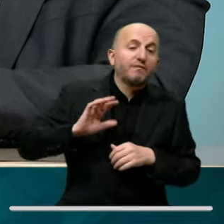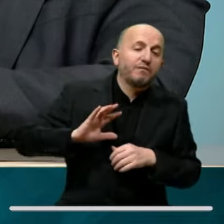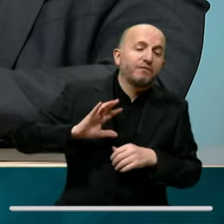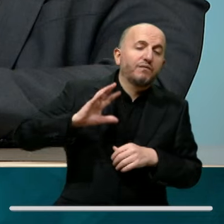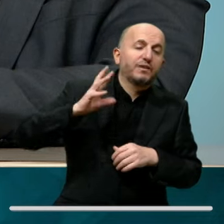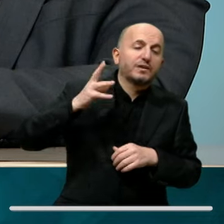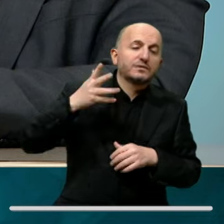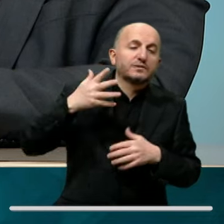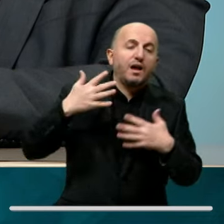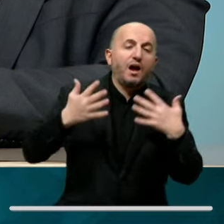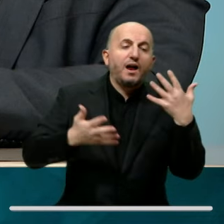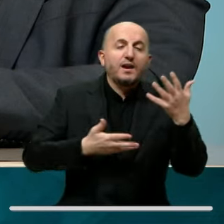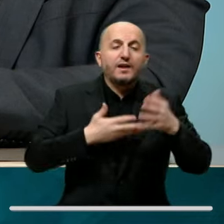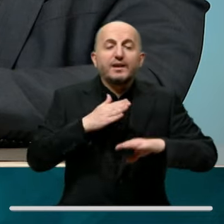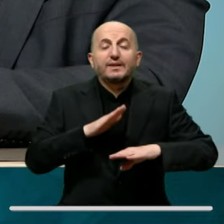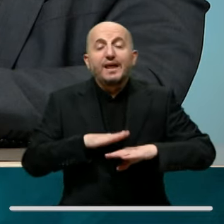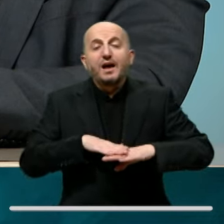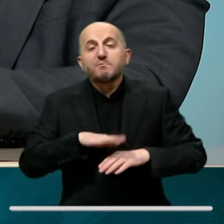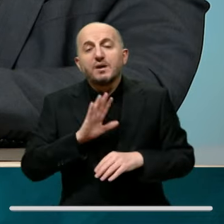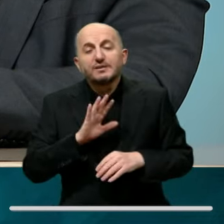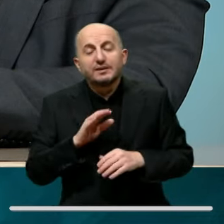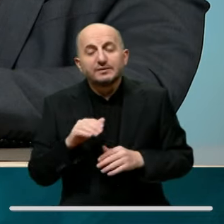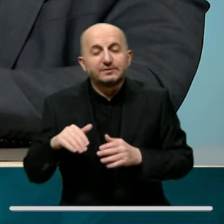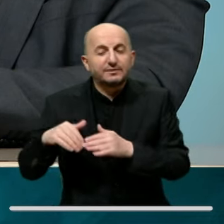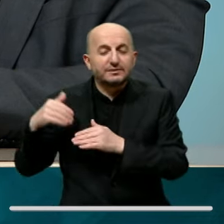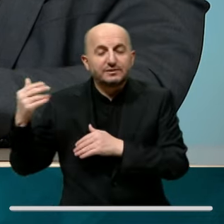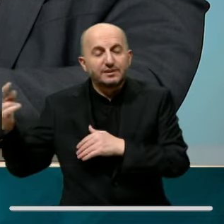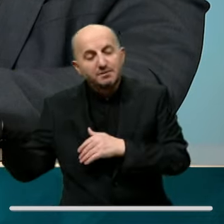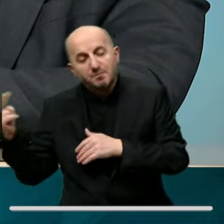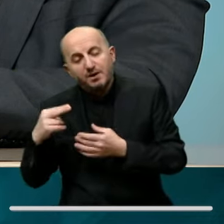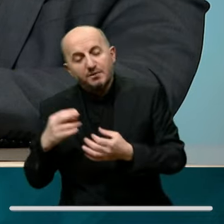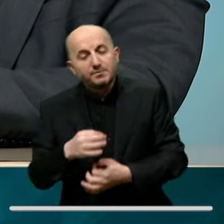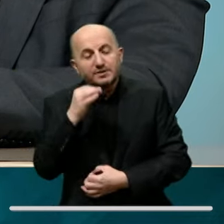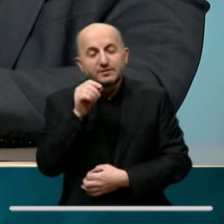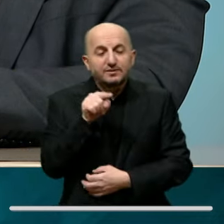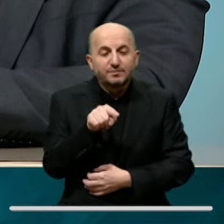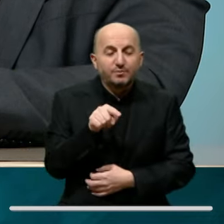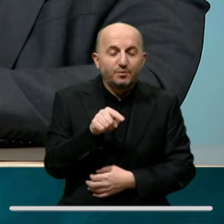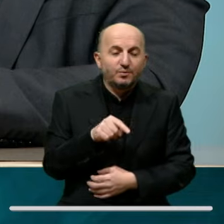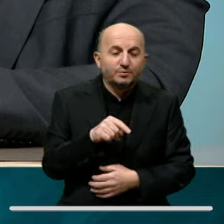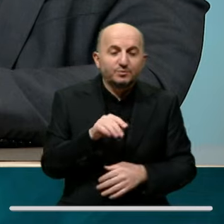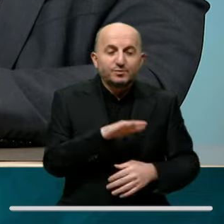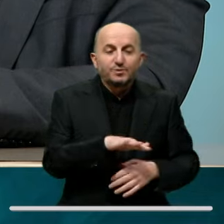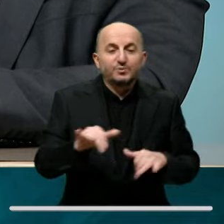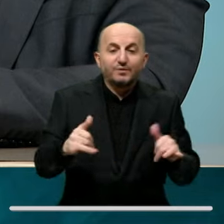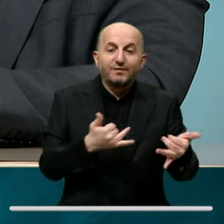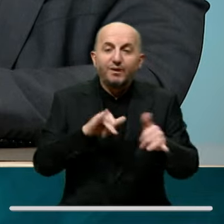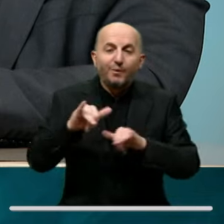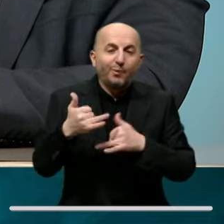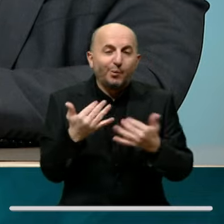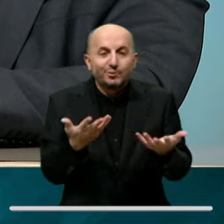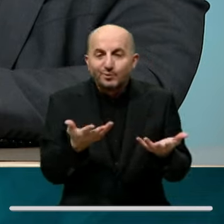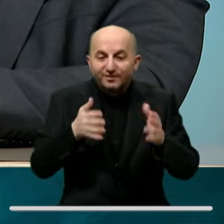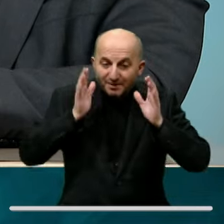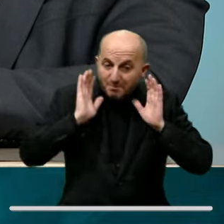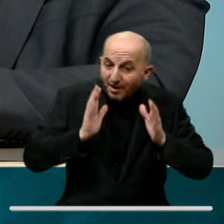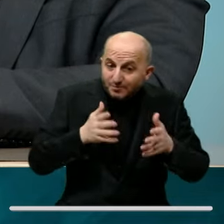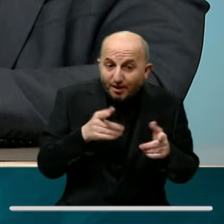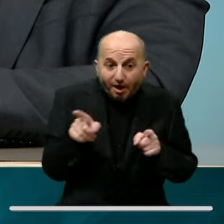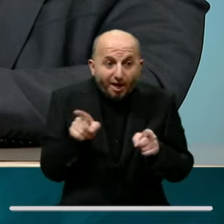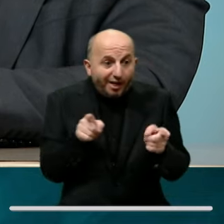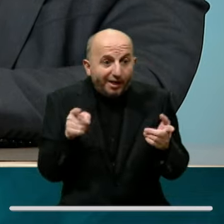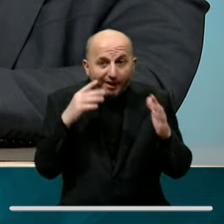mesai harcamadan, yani dışarıdan bakan birisi bu işte çocuğunu mu, çocukla mı oynuyor,